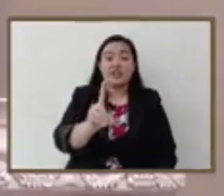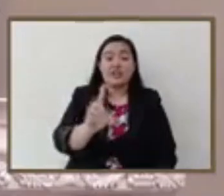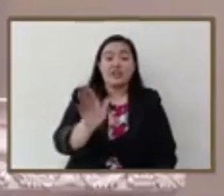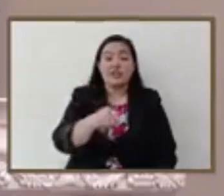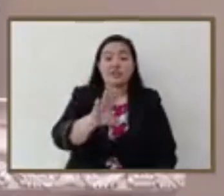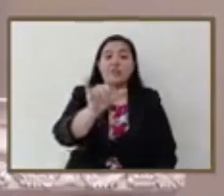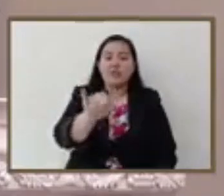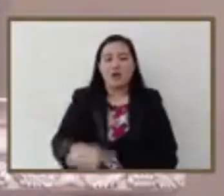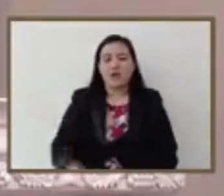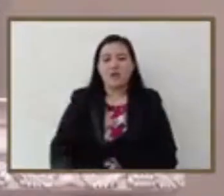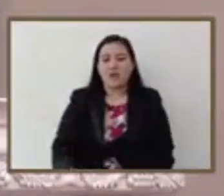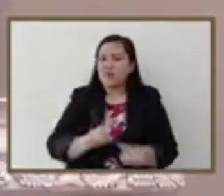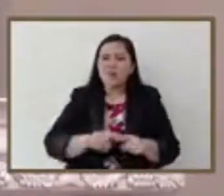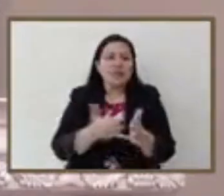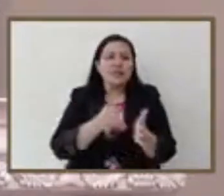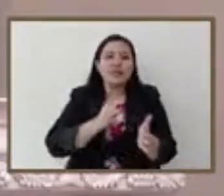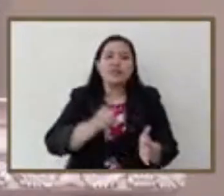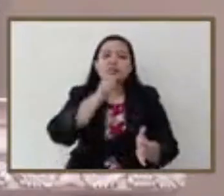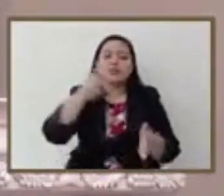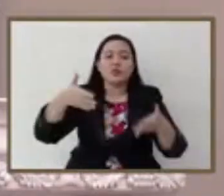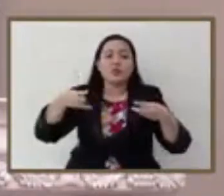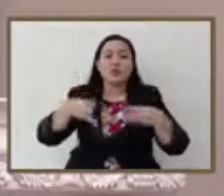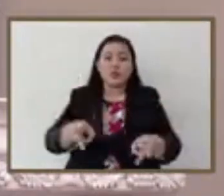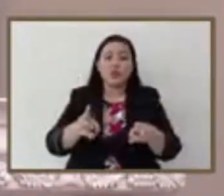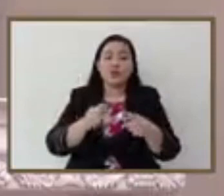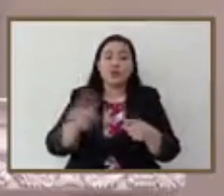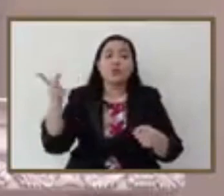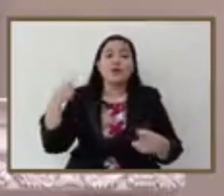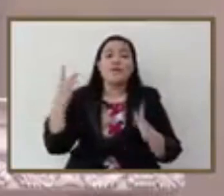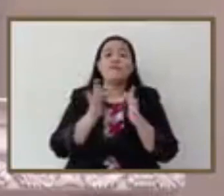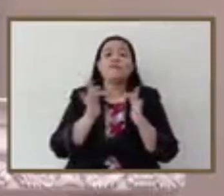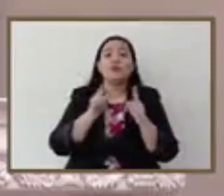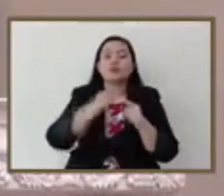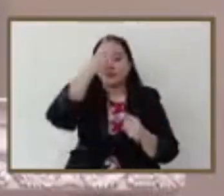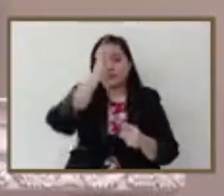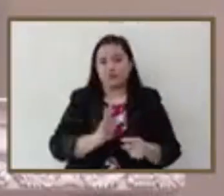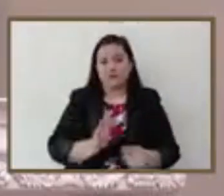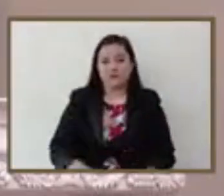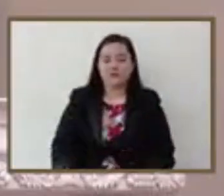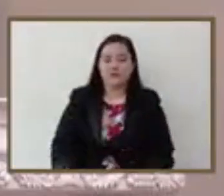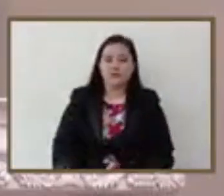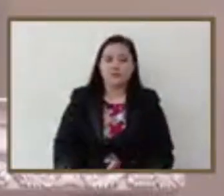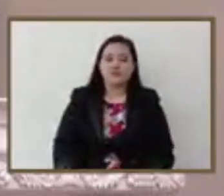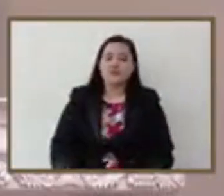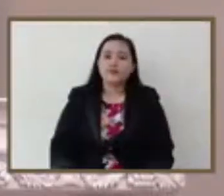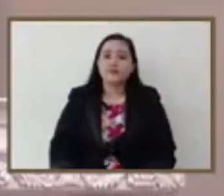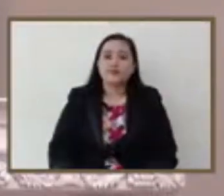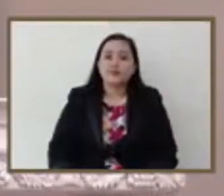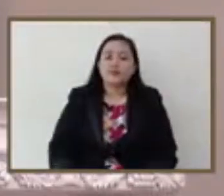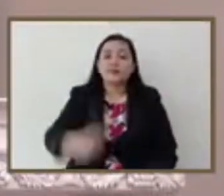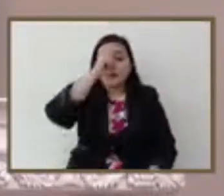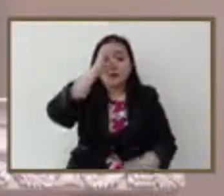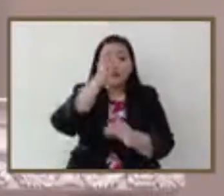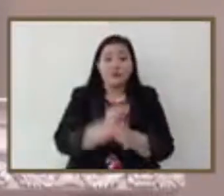para makapag-connect sa Diyos. You see? Now listen, faith cometh by what? Hearing by